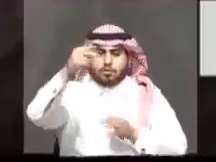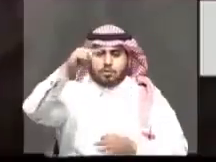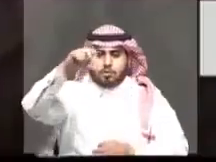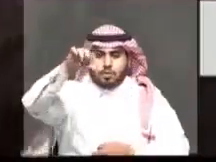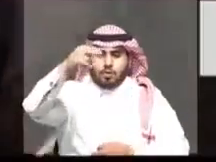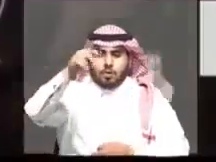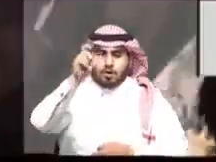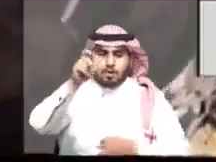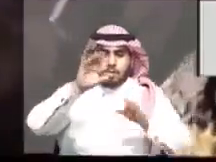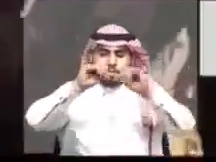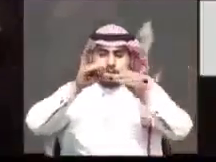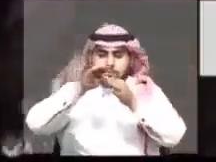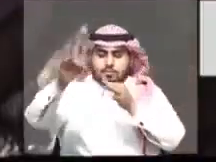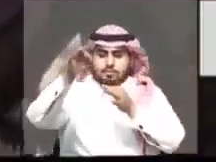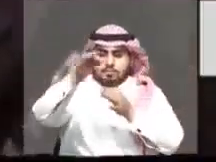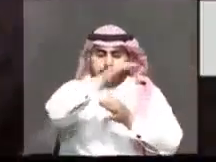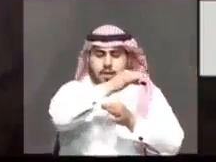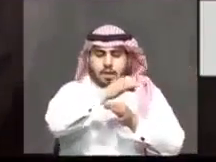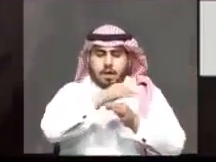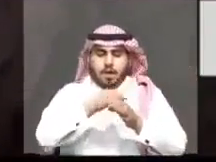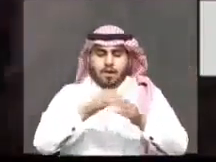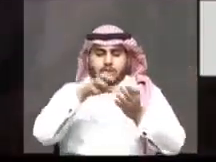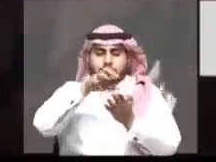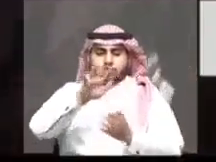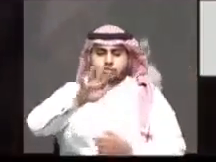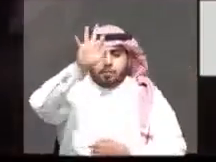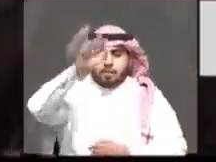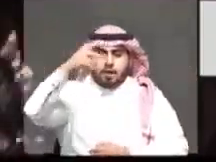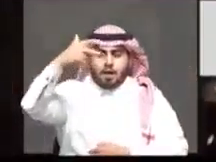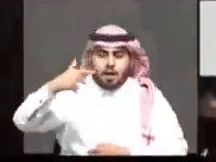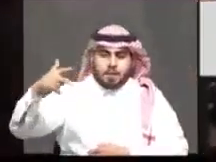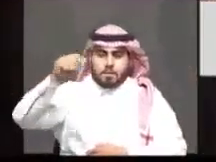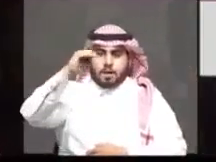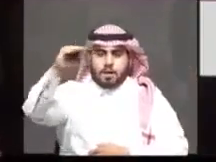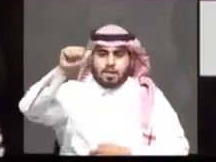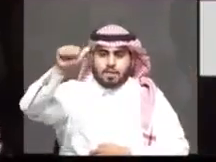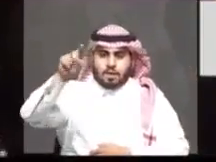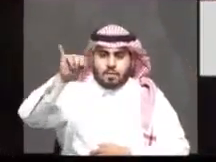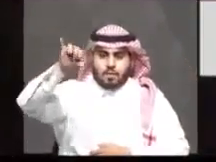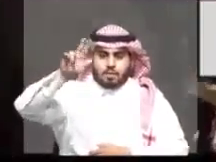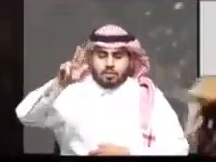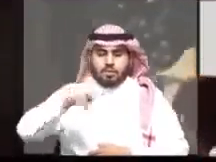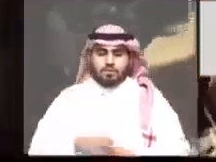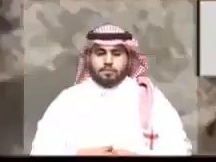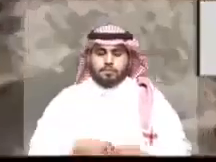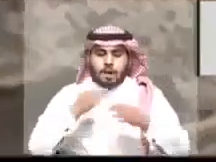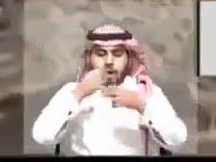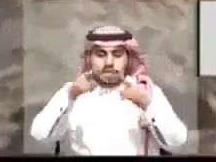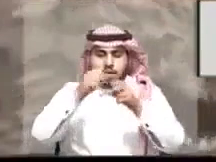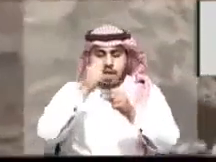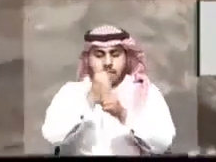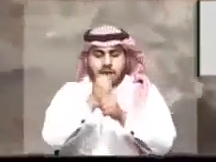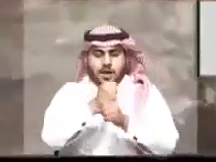دوعن والضلاعة وحجر ويبعث الواقع شمال غرب حضرموت. العملية العسكرية التي أطلق